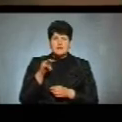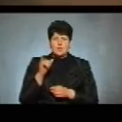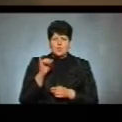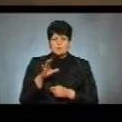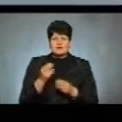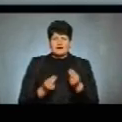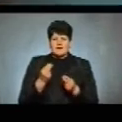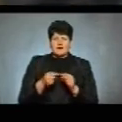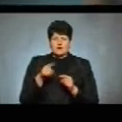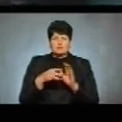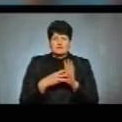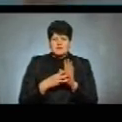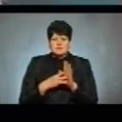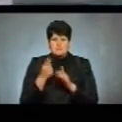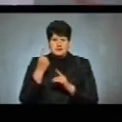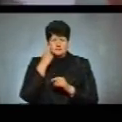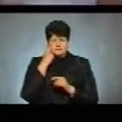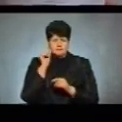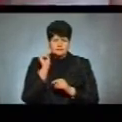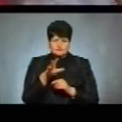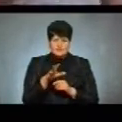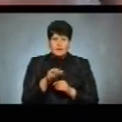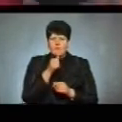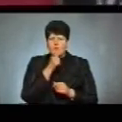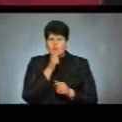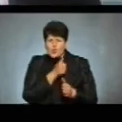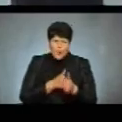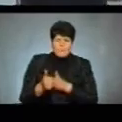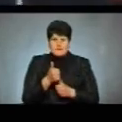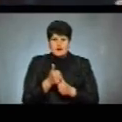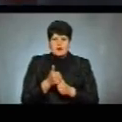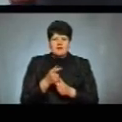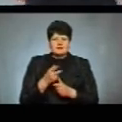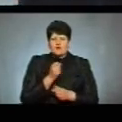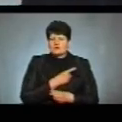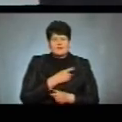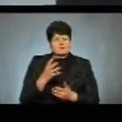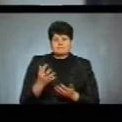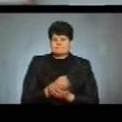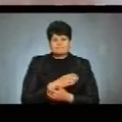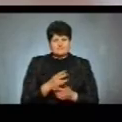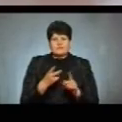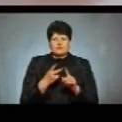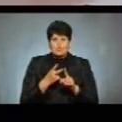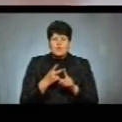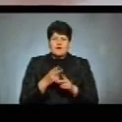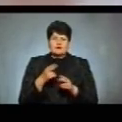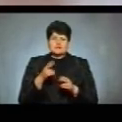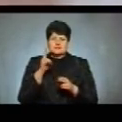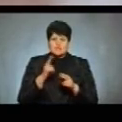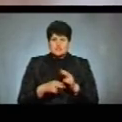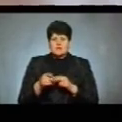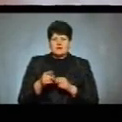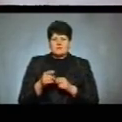номером 8, забиває перше очко. Одесити пробують обіграти суперників, їм це не вдається. Друга партія завершується